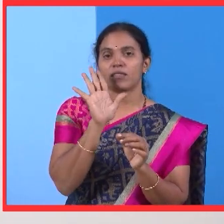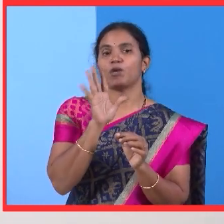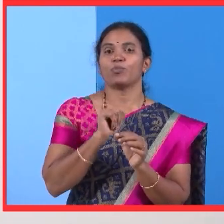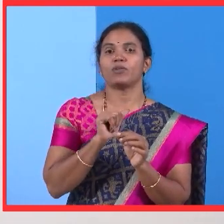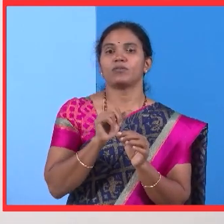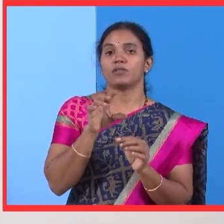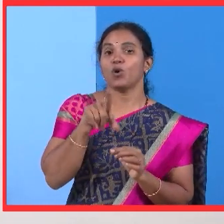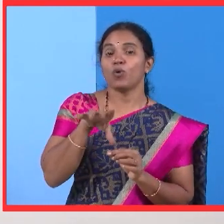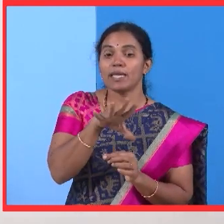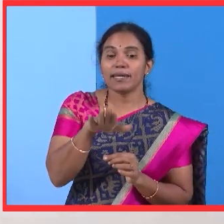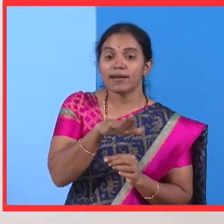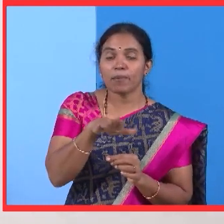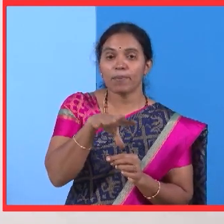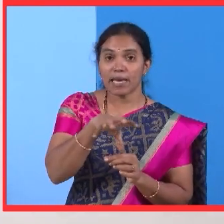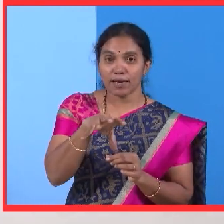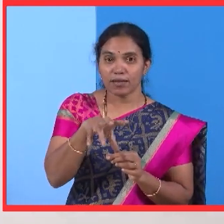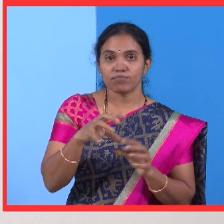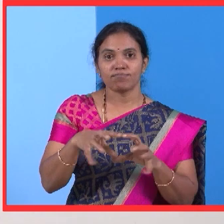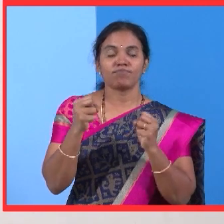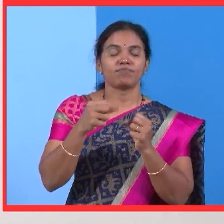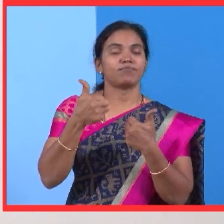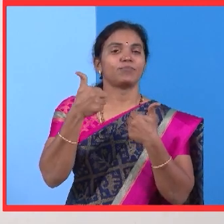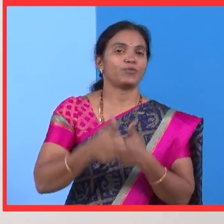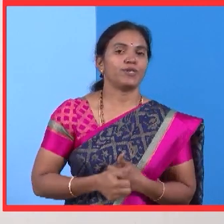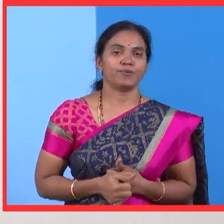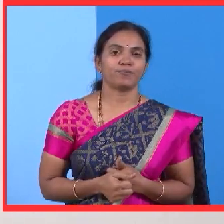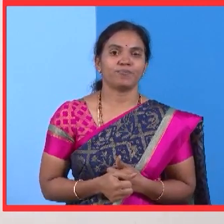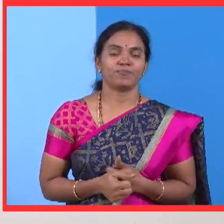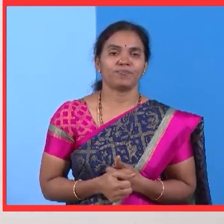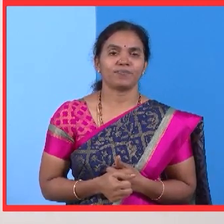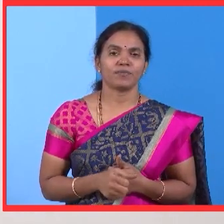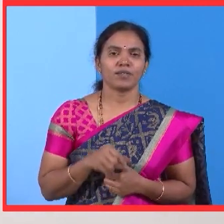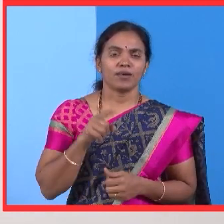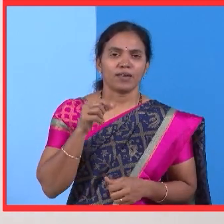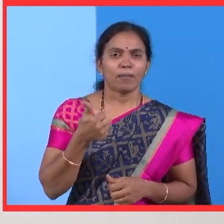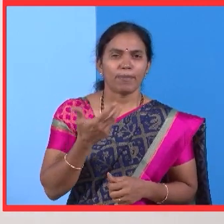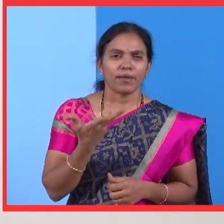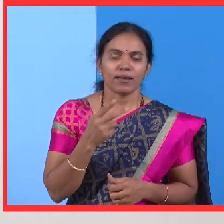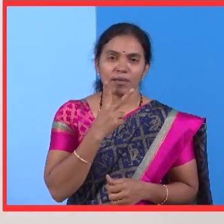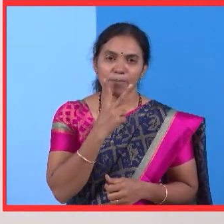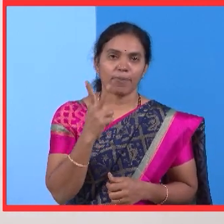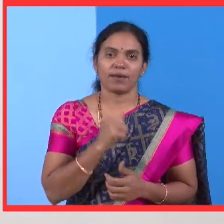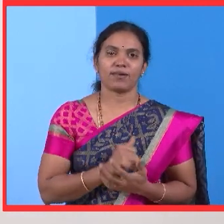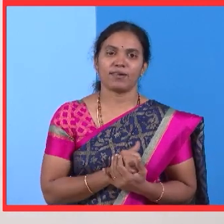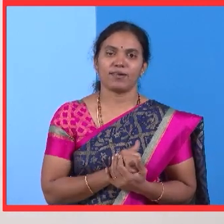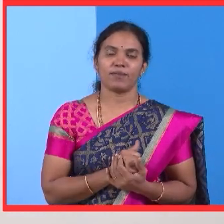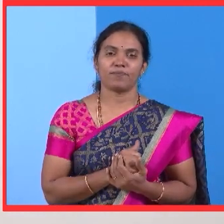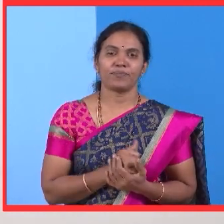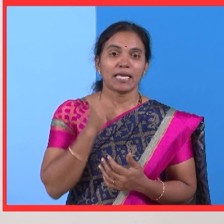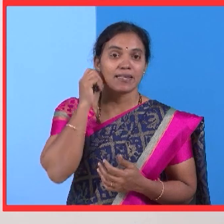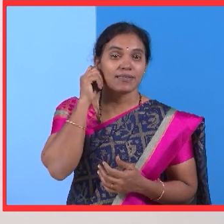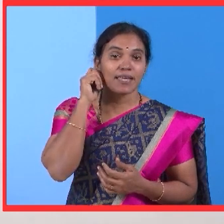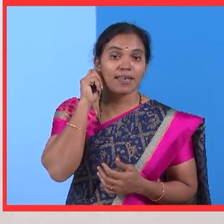நகரத்தின் தீர்க்கரேகை அட்சரேகை தீர்மானிக்க முடியும் ஒரு உதாரணத்தின் மூலம் சென்னையில் உள்ள பெசன்ட்